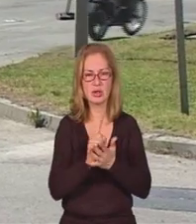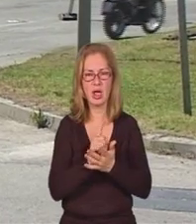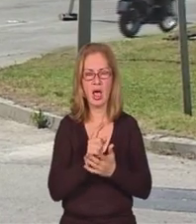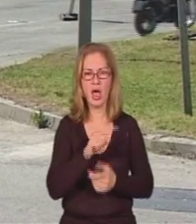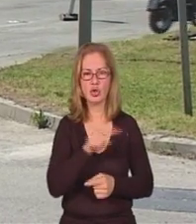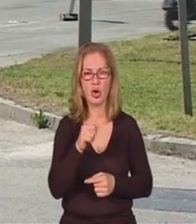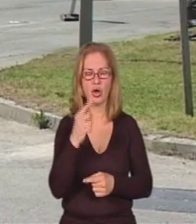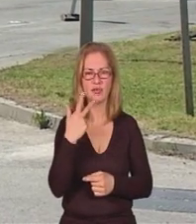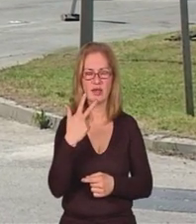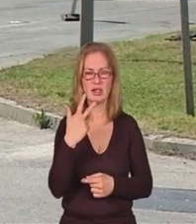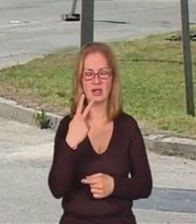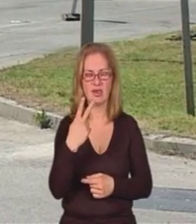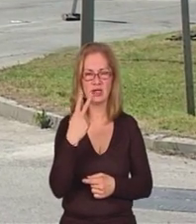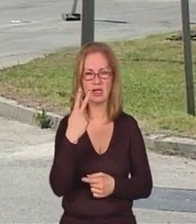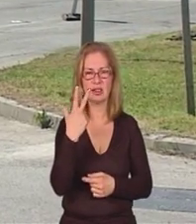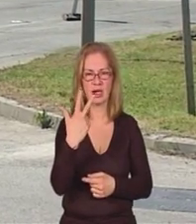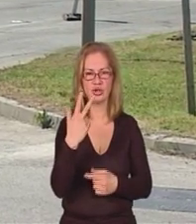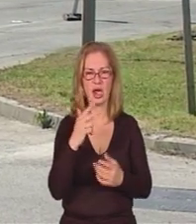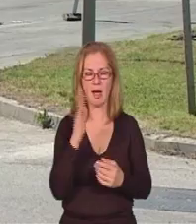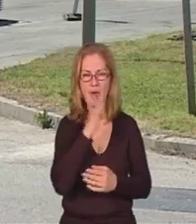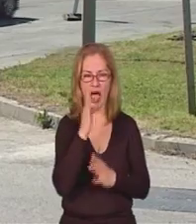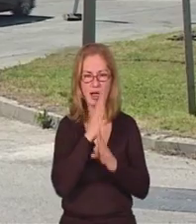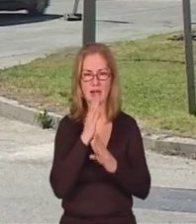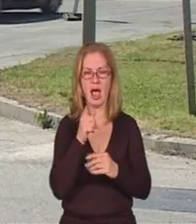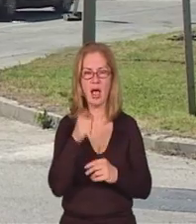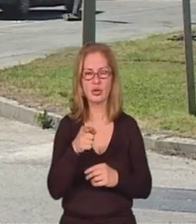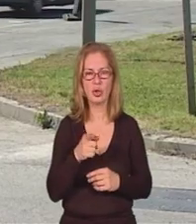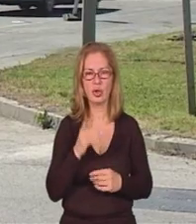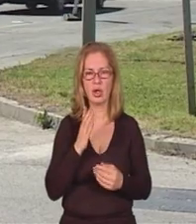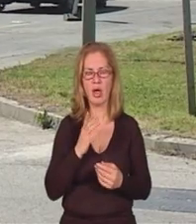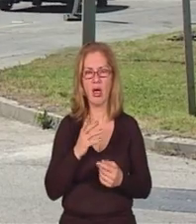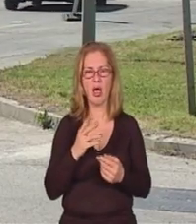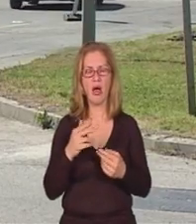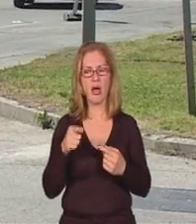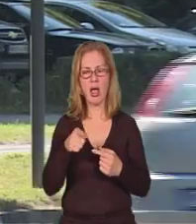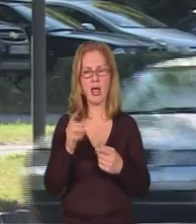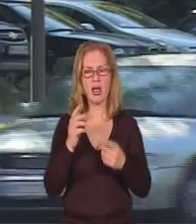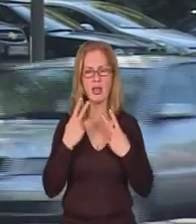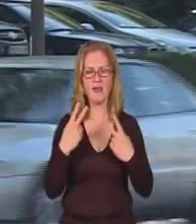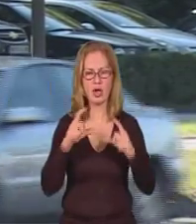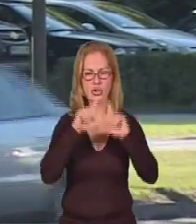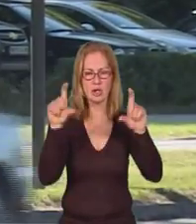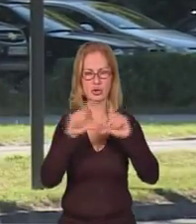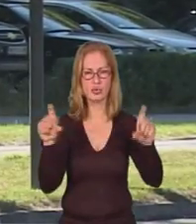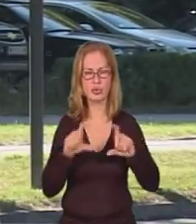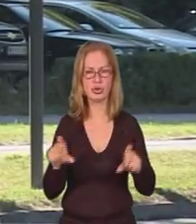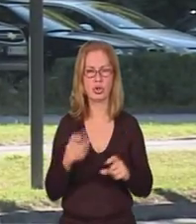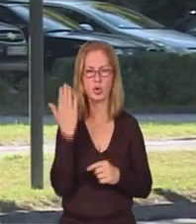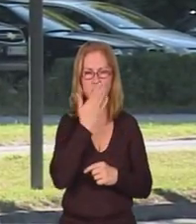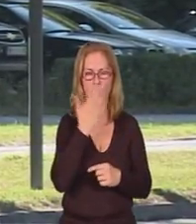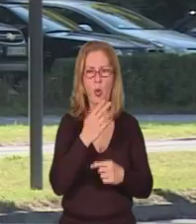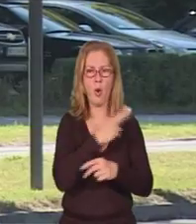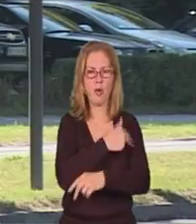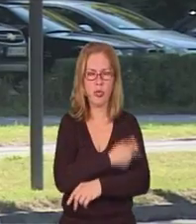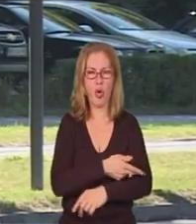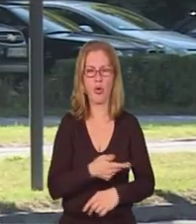marta. Ona je navela i da će se u narednim danima distribuirati džakovi putne soli institucijama od javnog značaja, poput bolnica, domova zdravlja, škola i